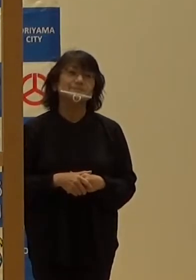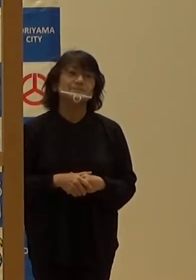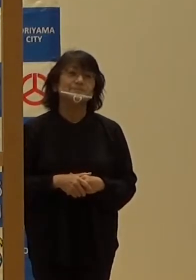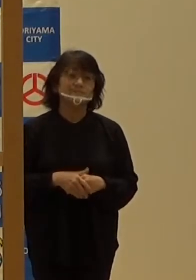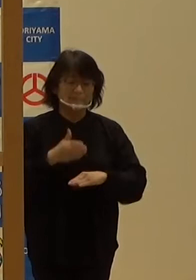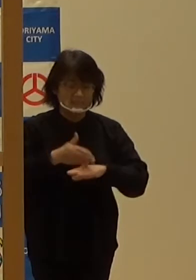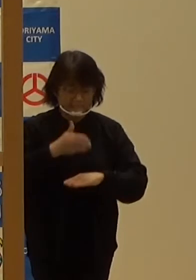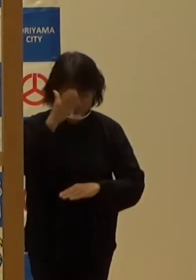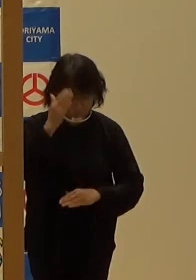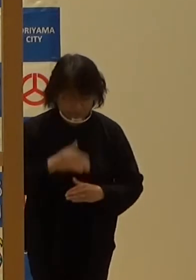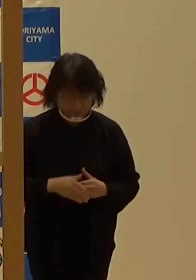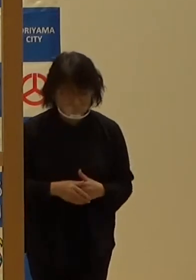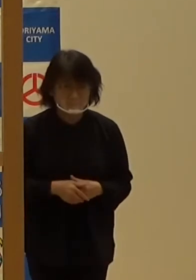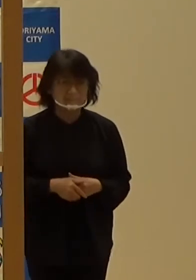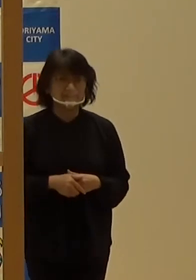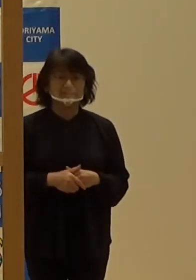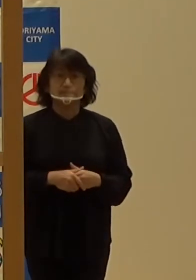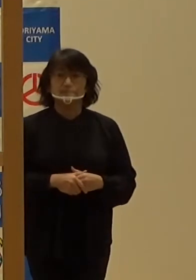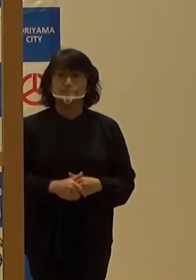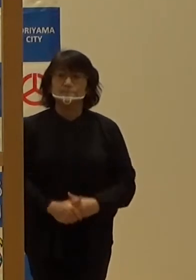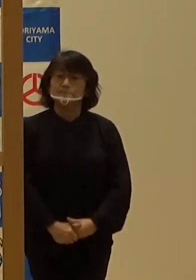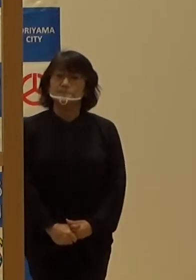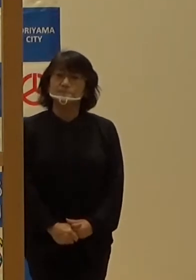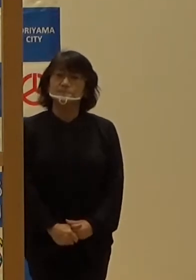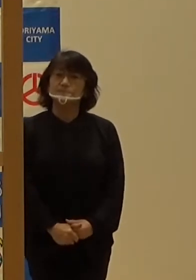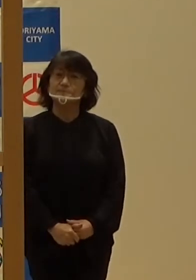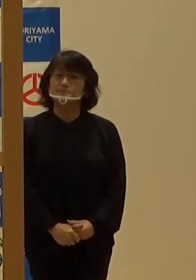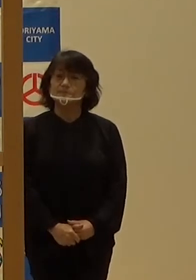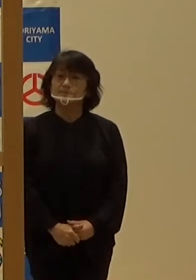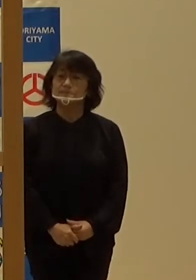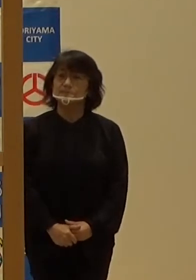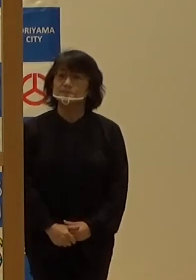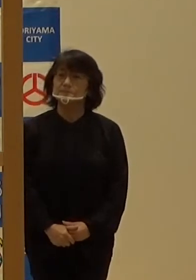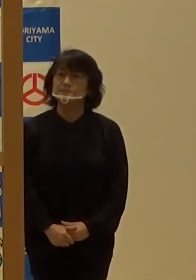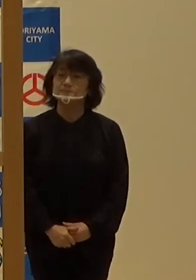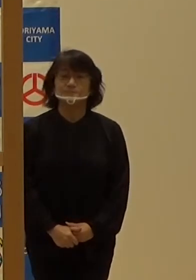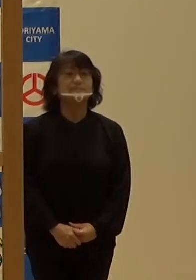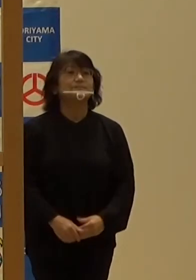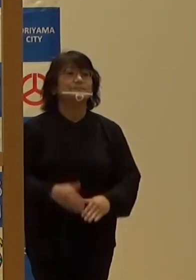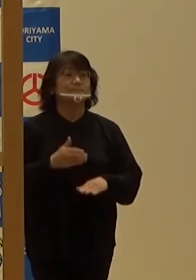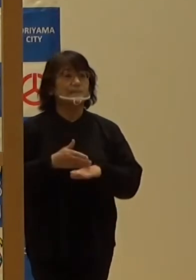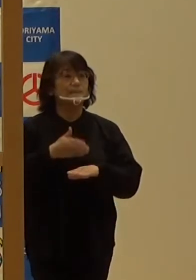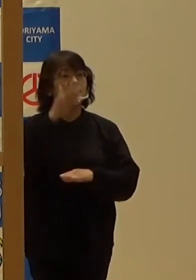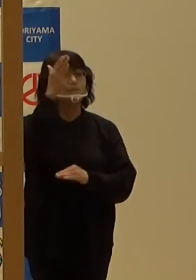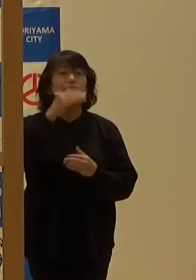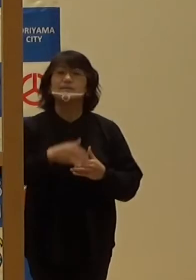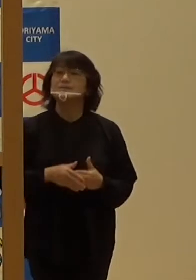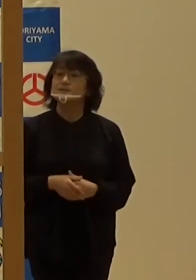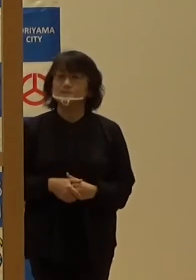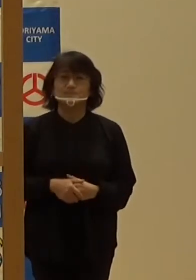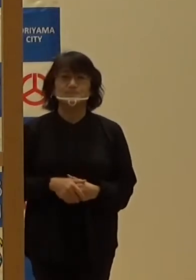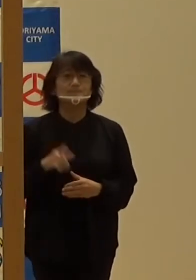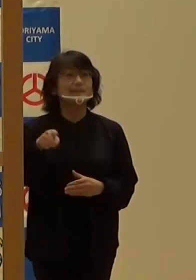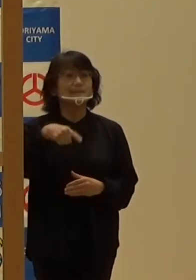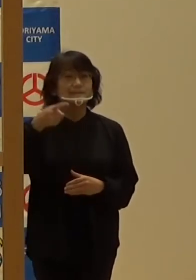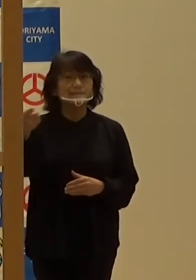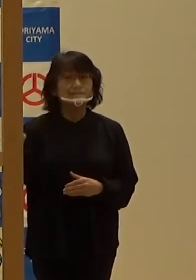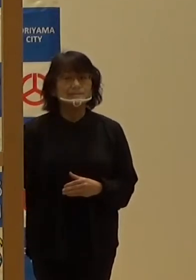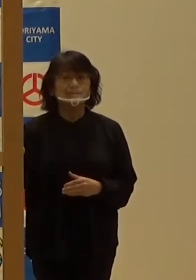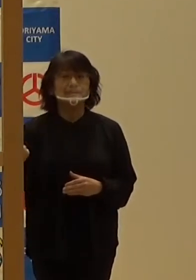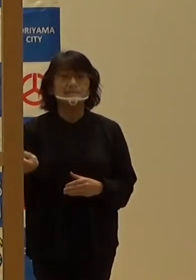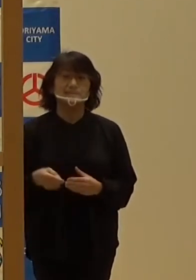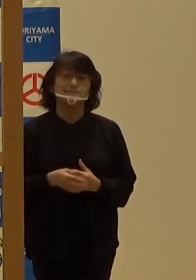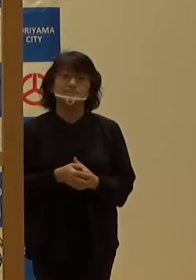ありがとうございます。と読売からは以上です。 ありがとうございました。それでは引き続き幹事社以外